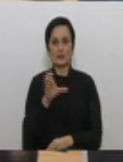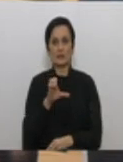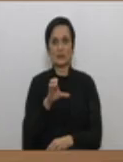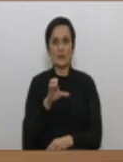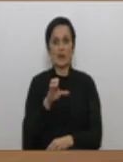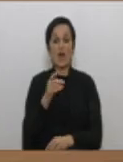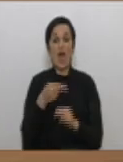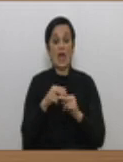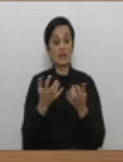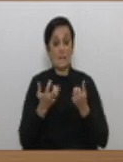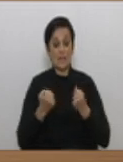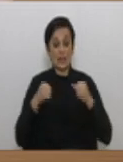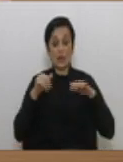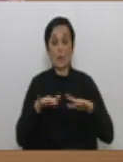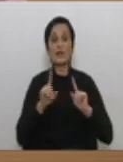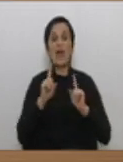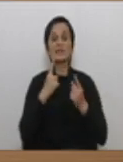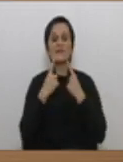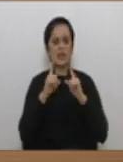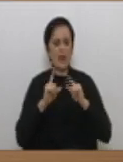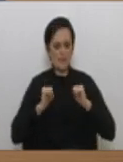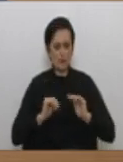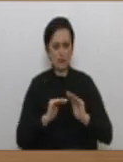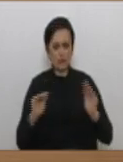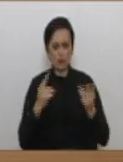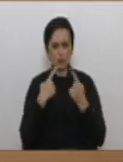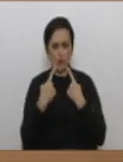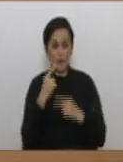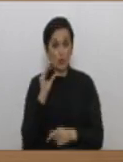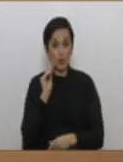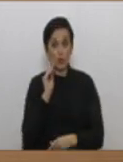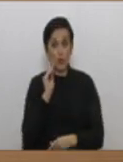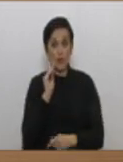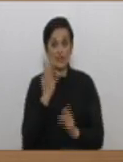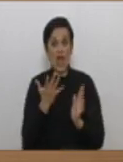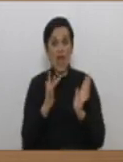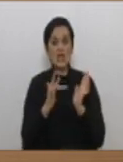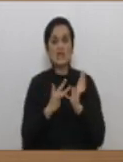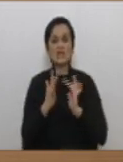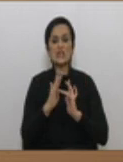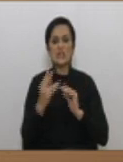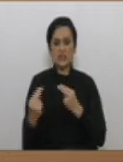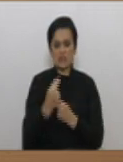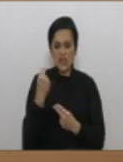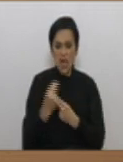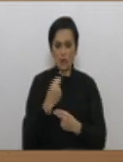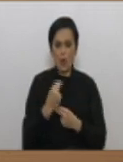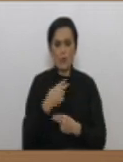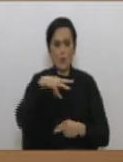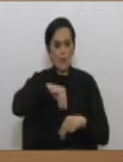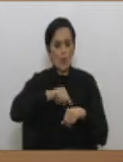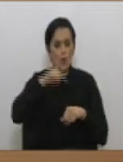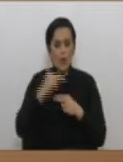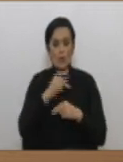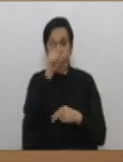Este mi-rebuli, gada, scoate leba. Razi la baracu, ramși doba zi la baracu, troca, cristianul pe amazgua sau lis, morali amazgua sau lis, adamienis